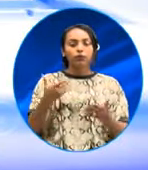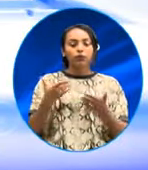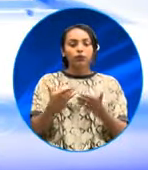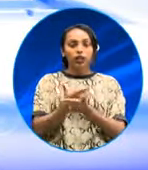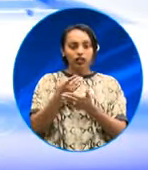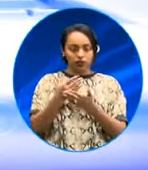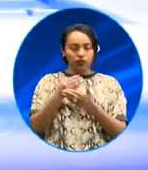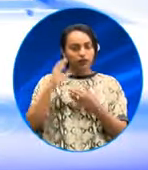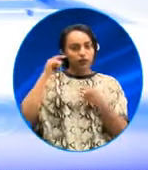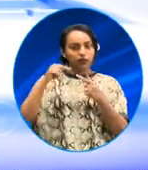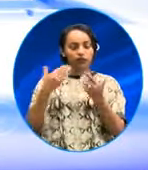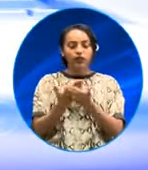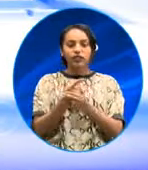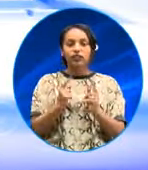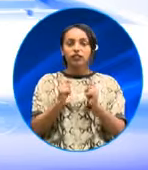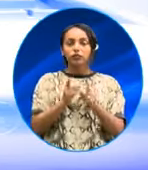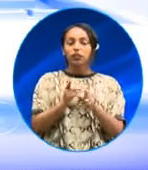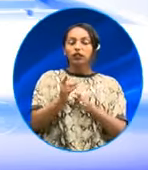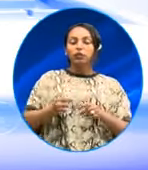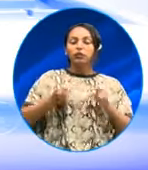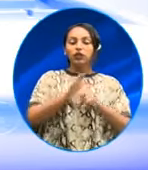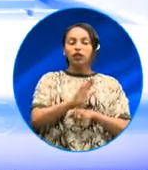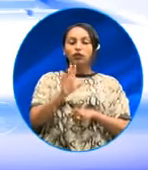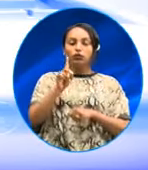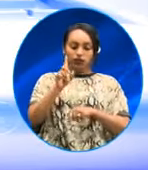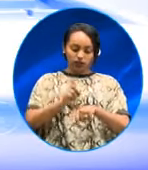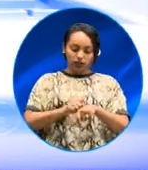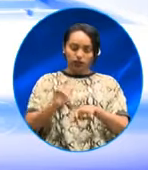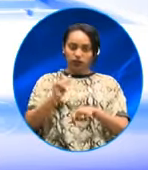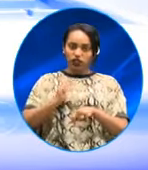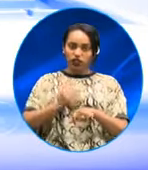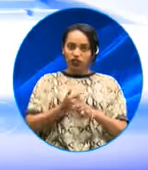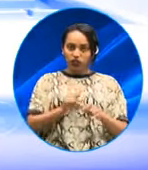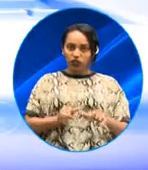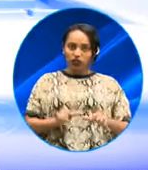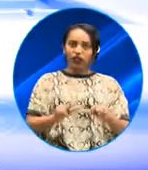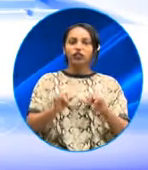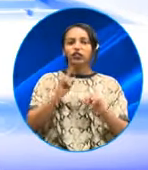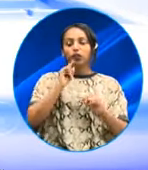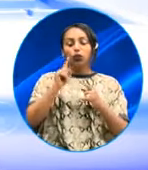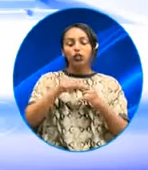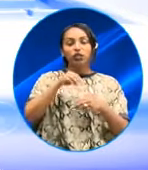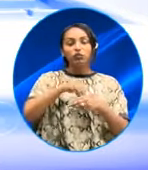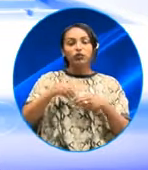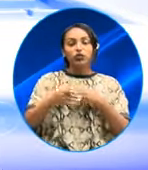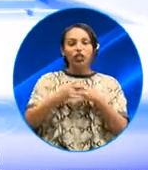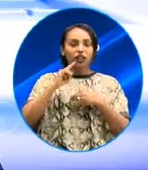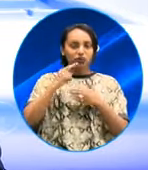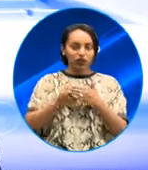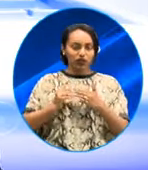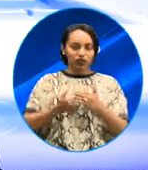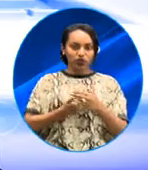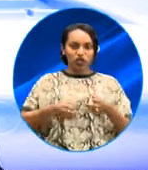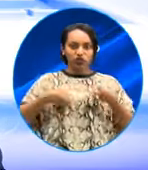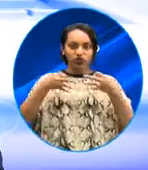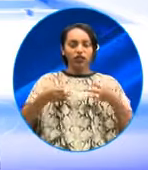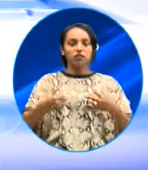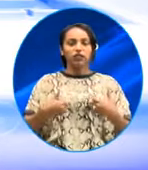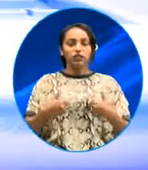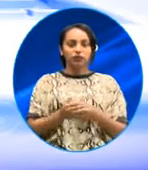ከአዲስ ሚዲያ ኔትወርክ አዲስ ቴሌቪዥን በቀጥታ የሚተላለፍላችሁ የሰዓቱ ዜናችን እንደቀጠለ ነው። ወደ ምርጫ ነክ ዘገባዎቻችን